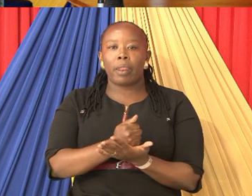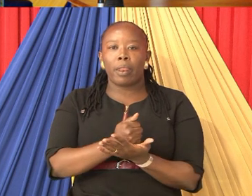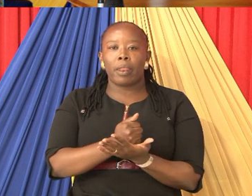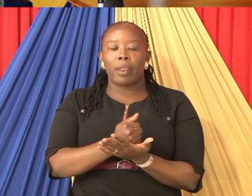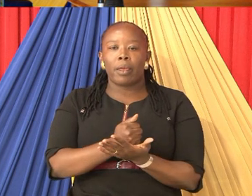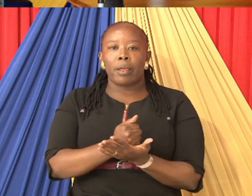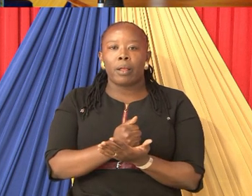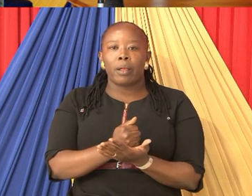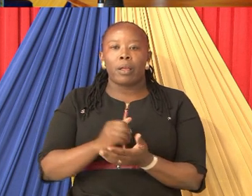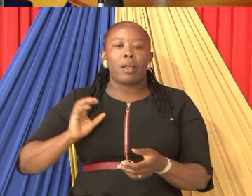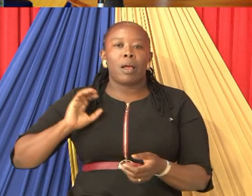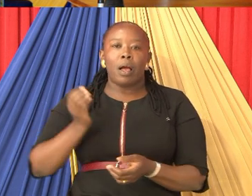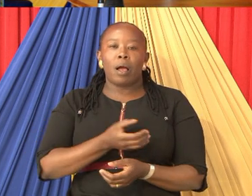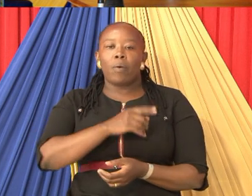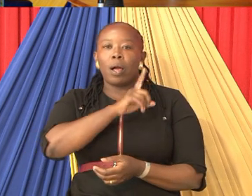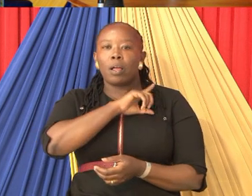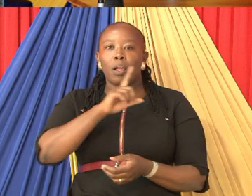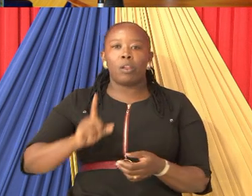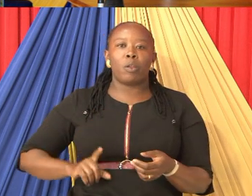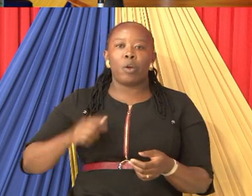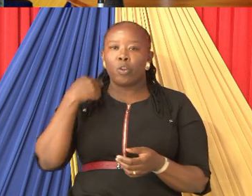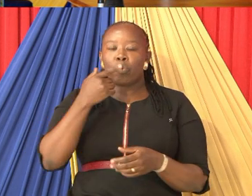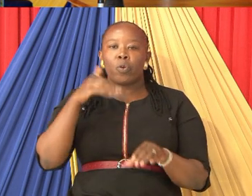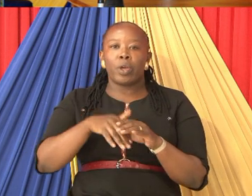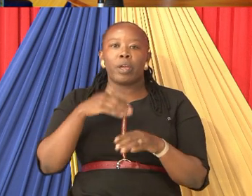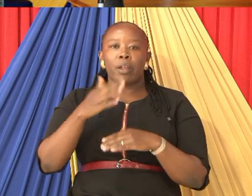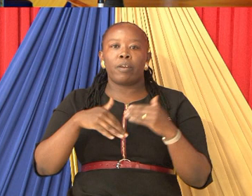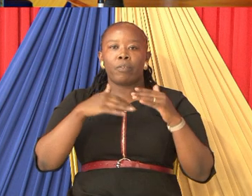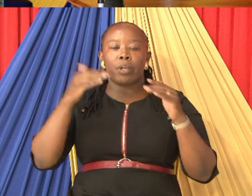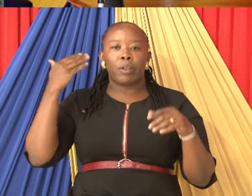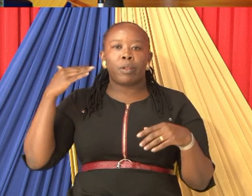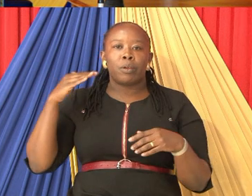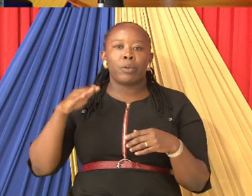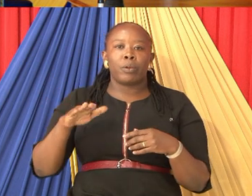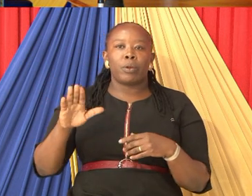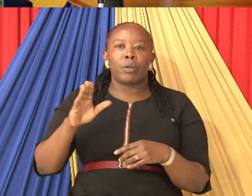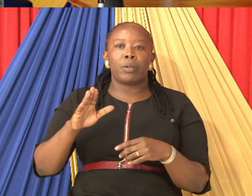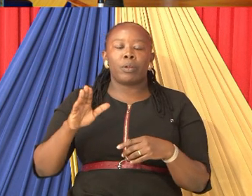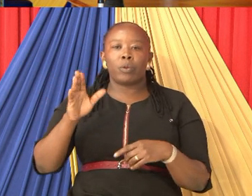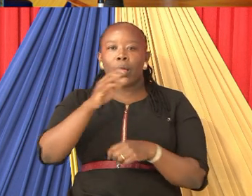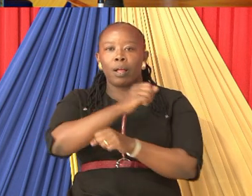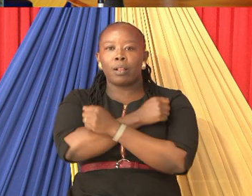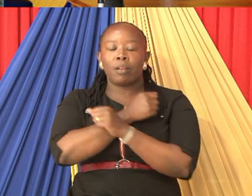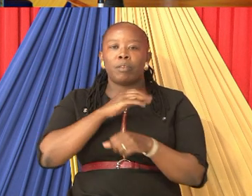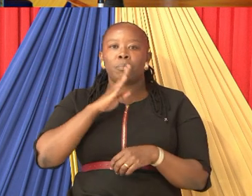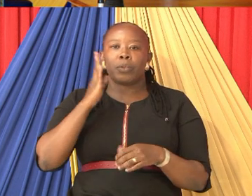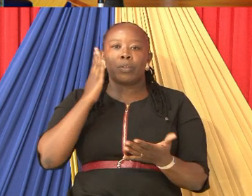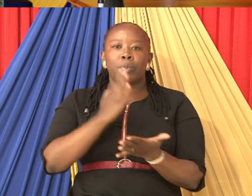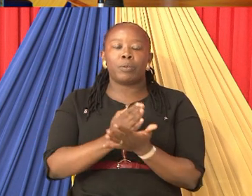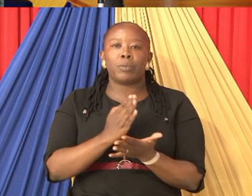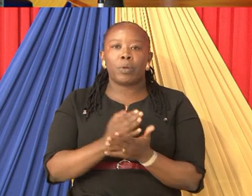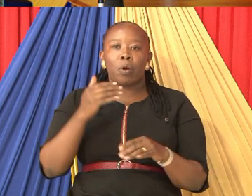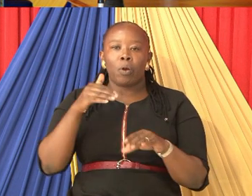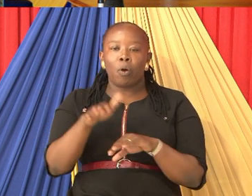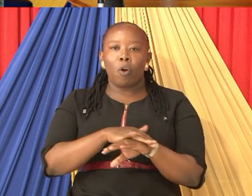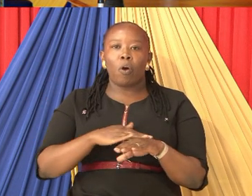Baba yetu aliye mbinguni, jina lako litukuzwe. Mfalme wako uje. Mapenzi yako yatimizwe. Hapa